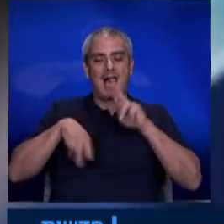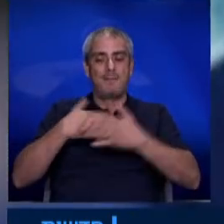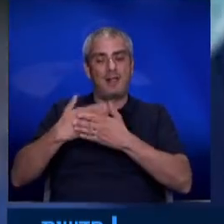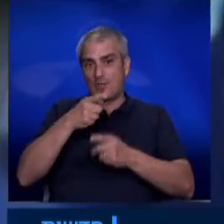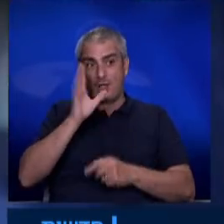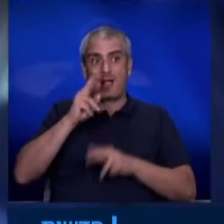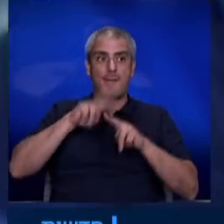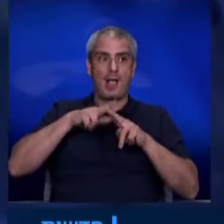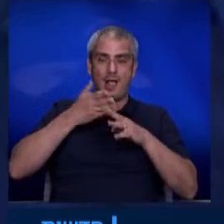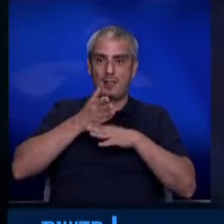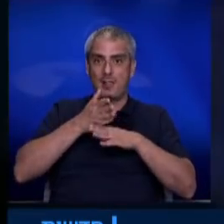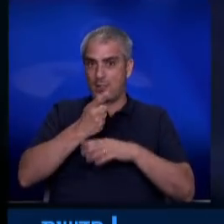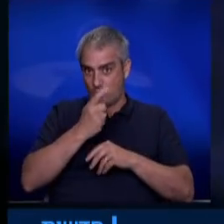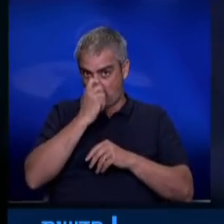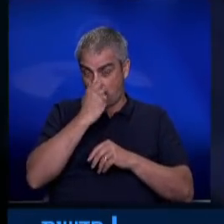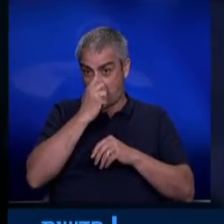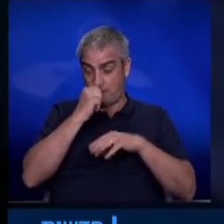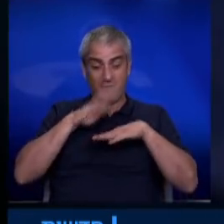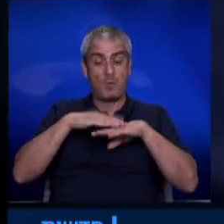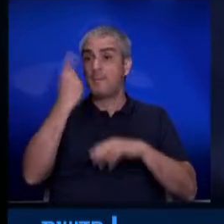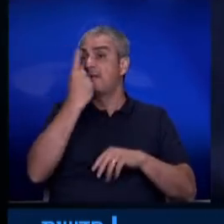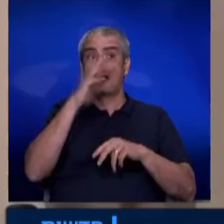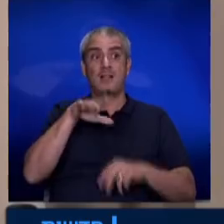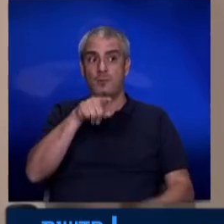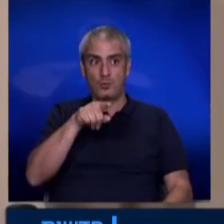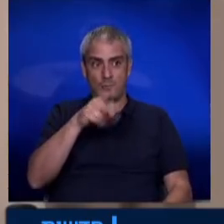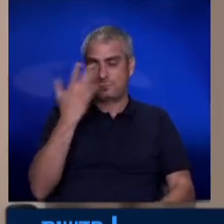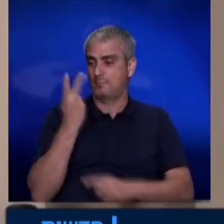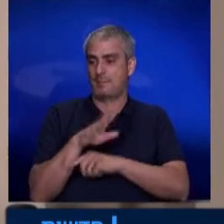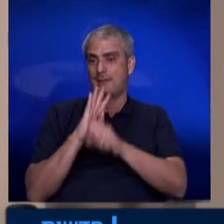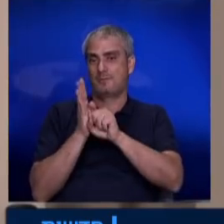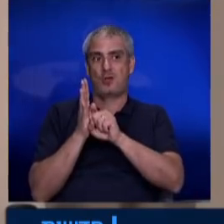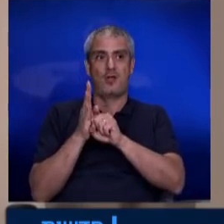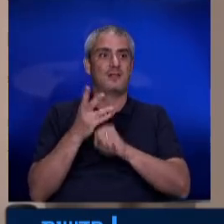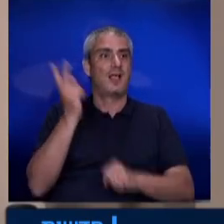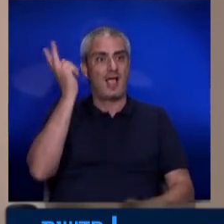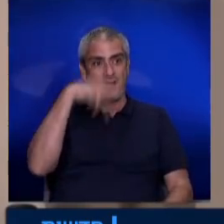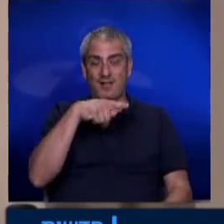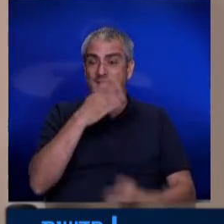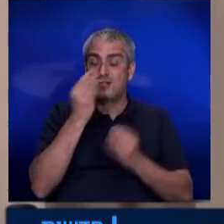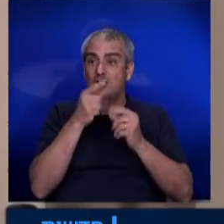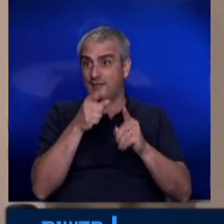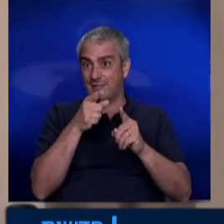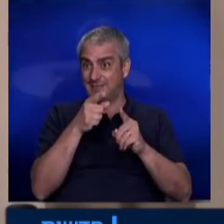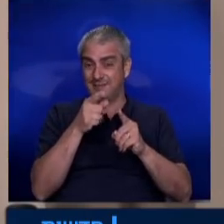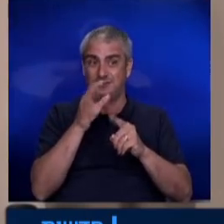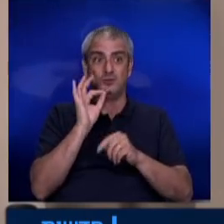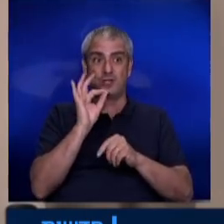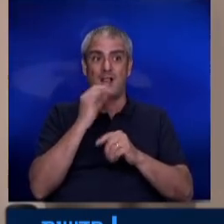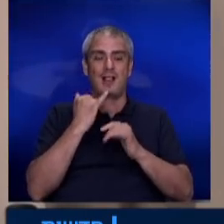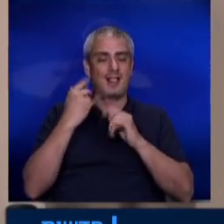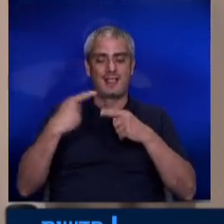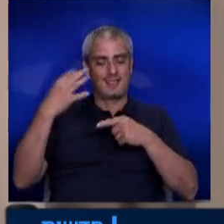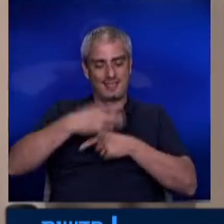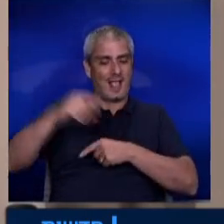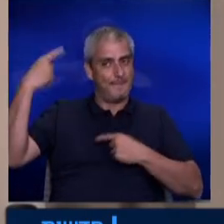הניתוח, והמומחה היחיד בתחום מת מקורונה. ההבנה של החלק הזה של אספקת הדם למוח וניקוז הדם